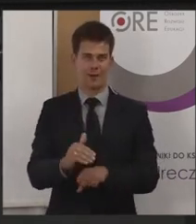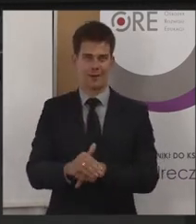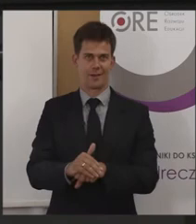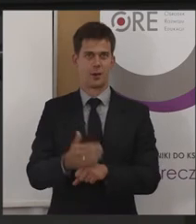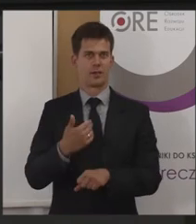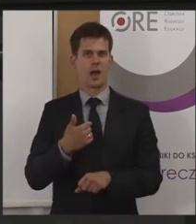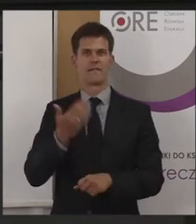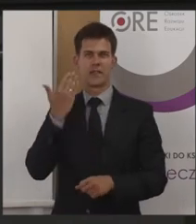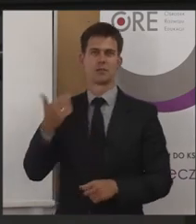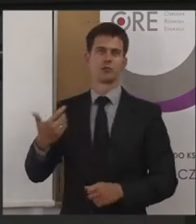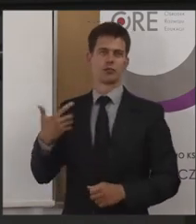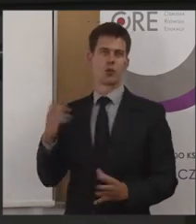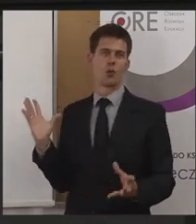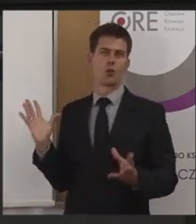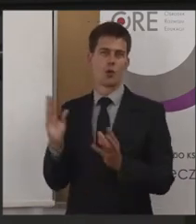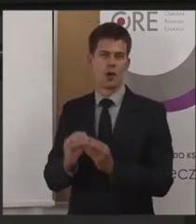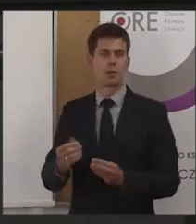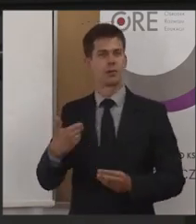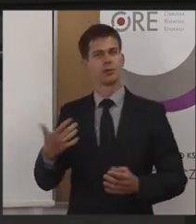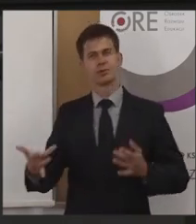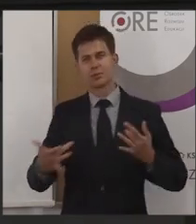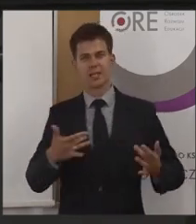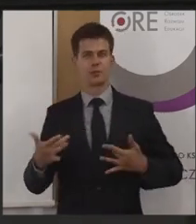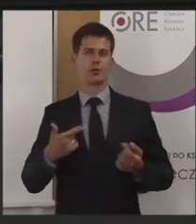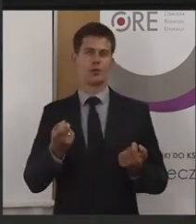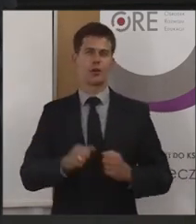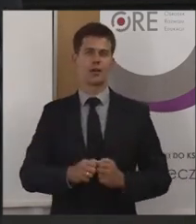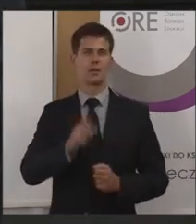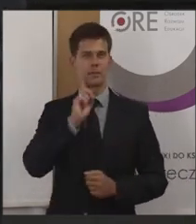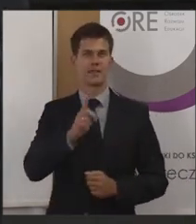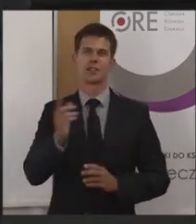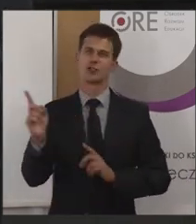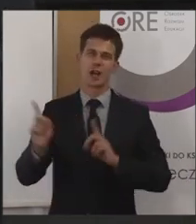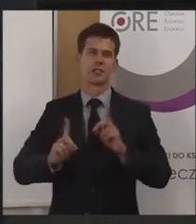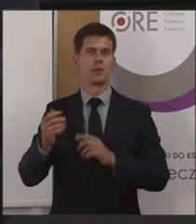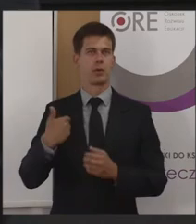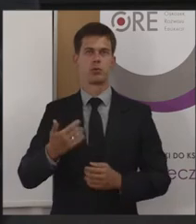drogę przeszedł. Chciałem powiedzieć, że drogę przez mękę, ale czasem rzeczywiście drogę przez mękę,